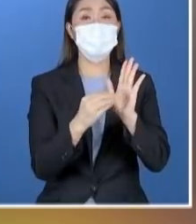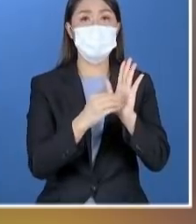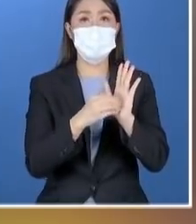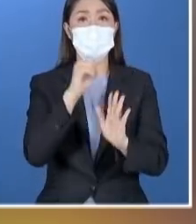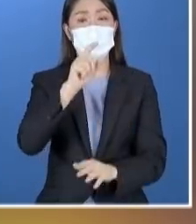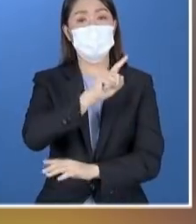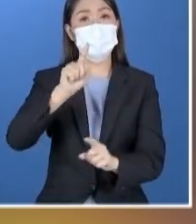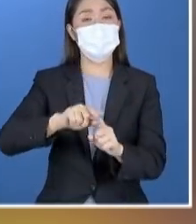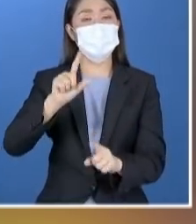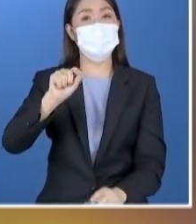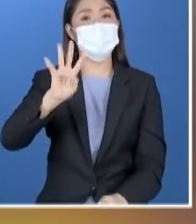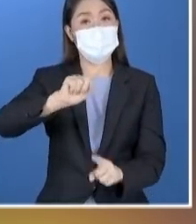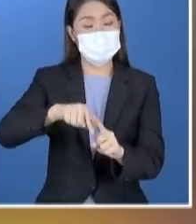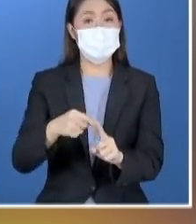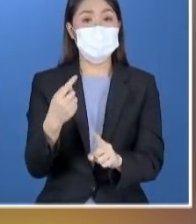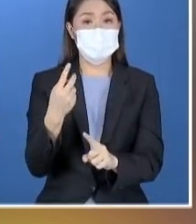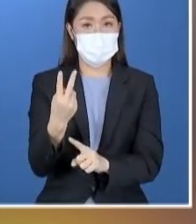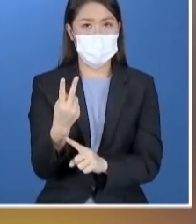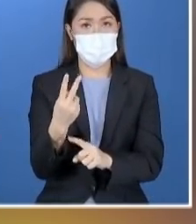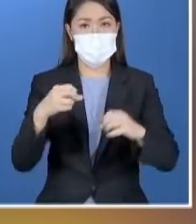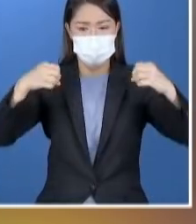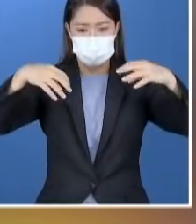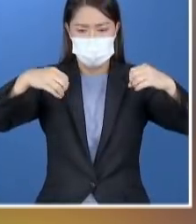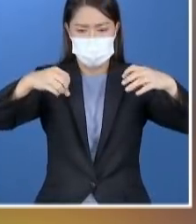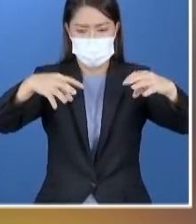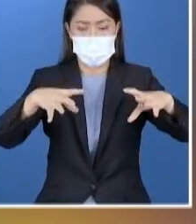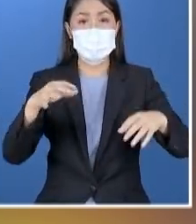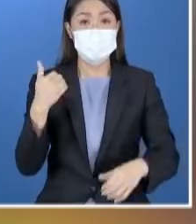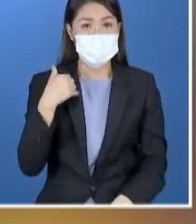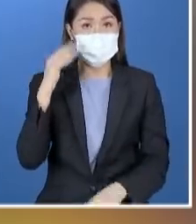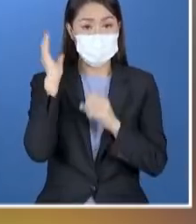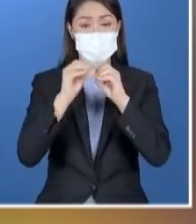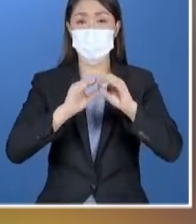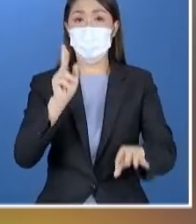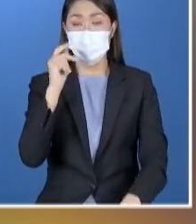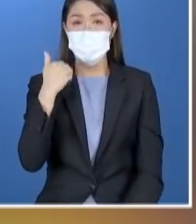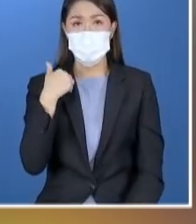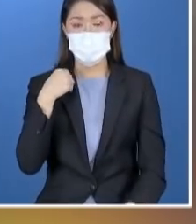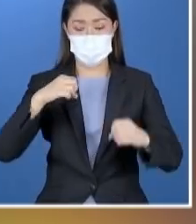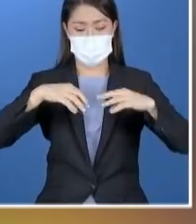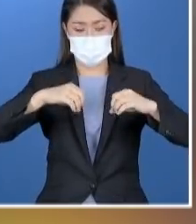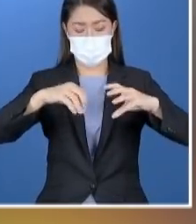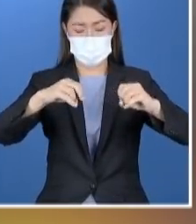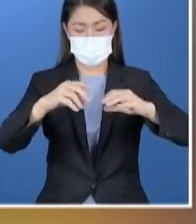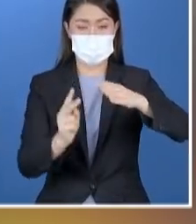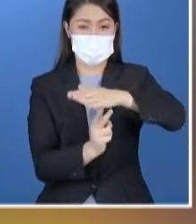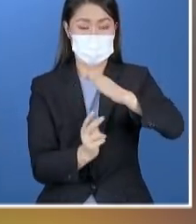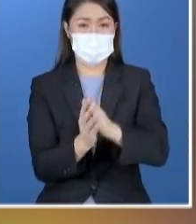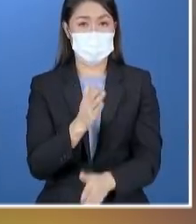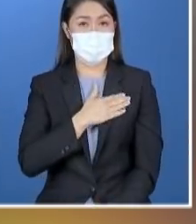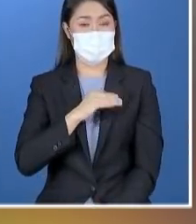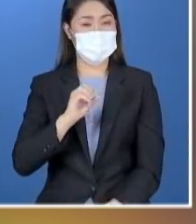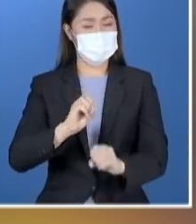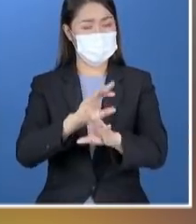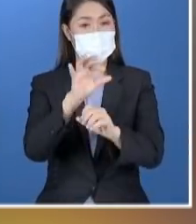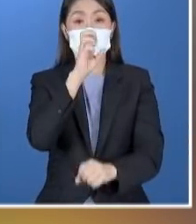บอกวันที่24กุมภาพันธ์เปิดไฟทั้งคืนสื่อบางช่องนำเสนอออกไปด้วยว่าไฟสะพานพระราม8เปิดทั้งคืน